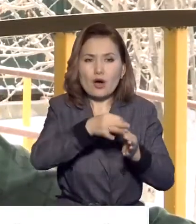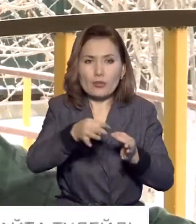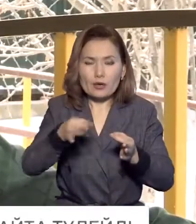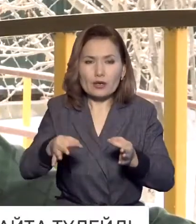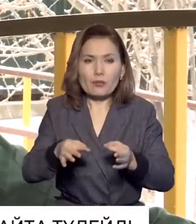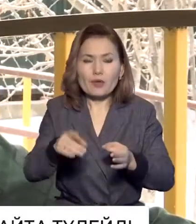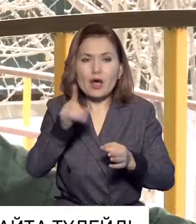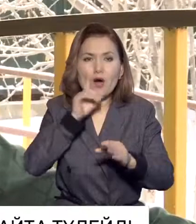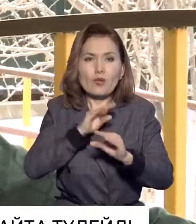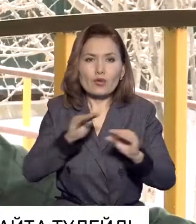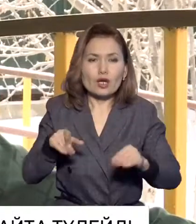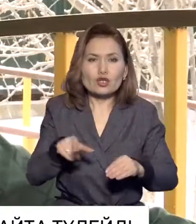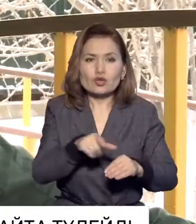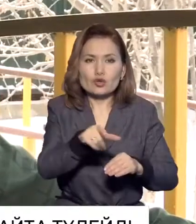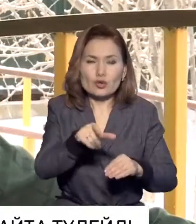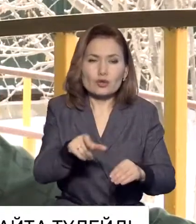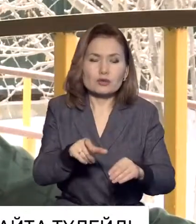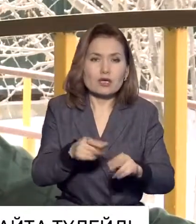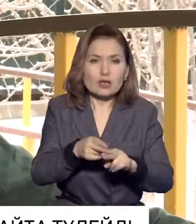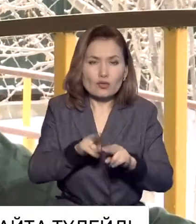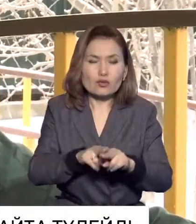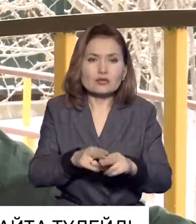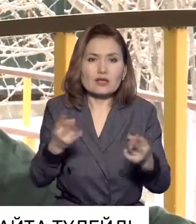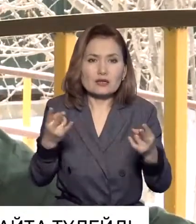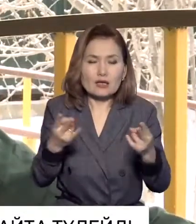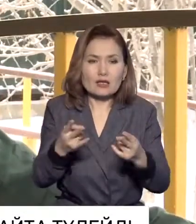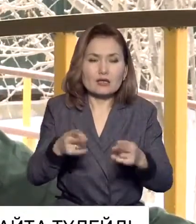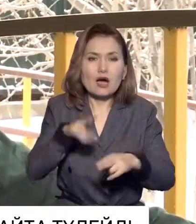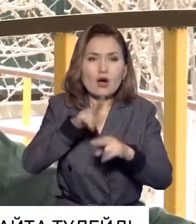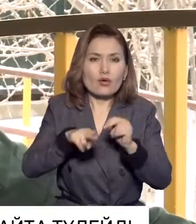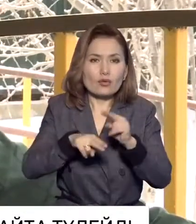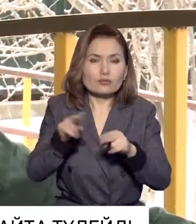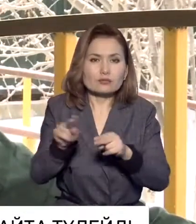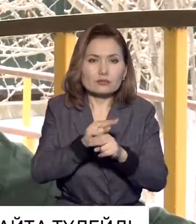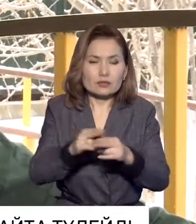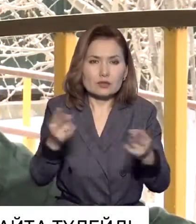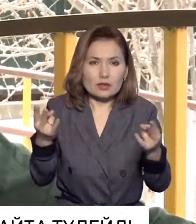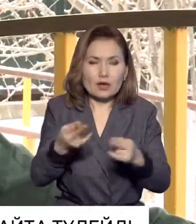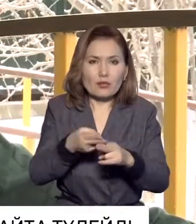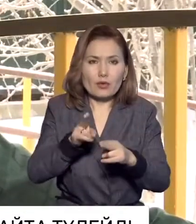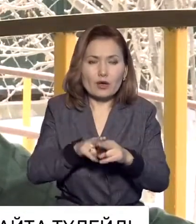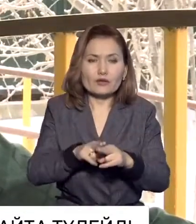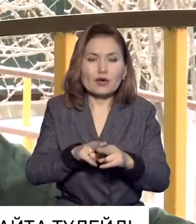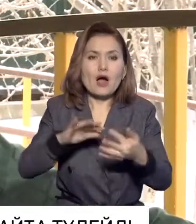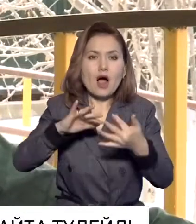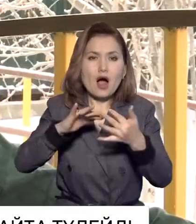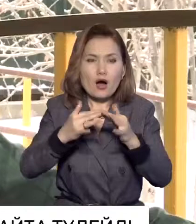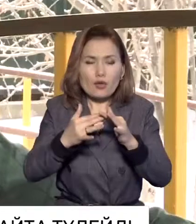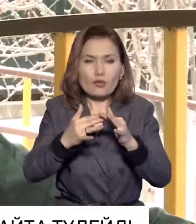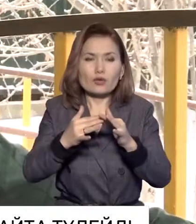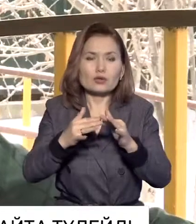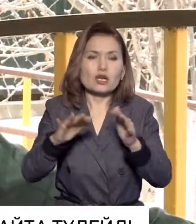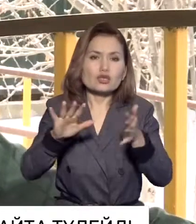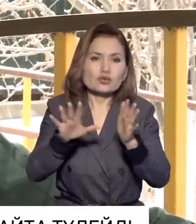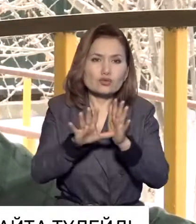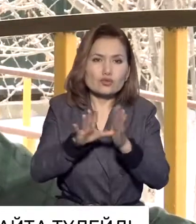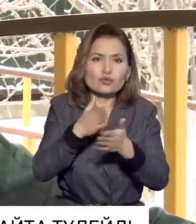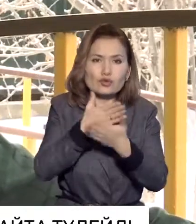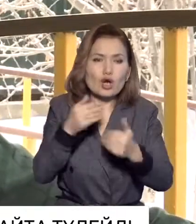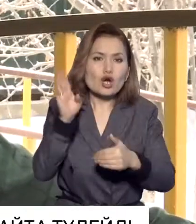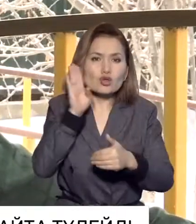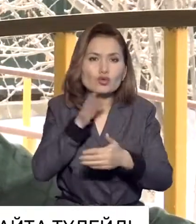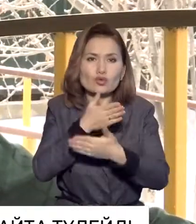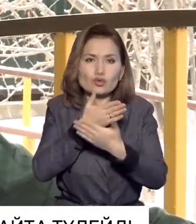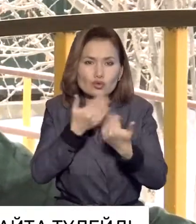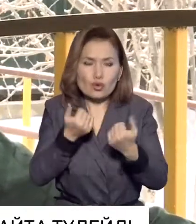инфра құрылымдық структуралардың болмауы. Енді қарапайым тоғы жоқ, демесе суы жоқ адамға семінжеден